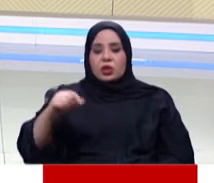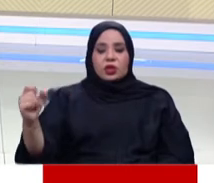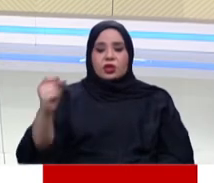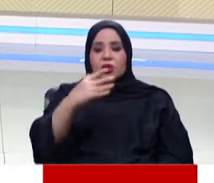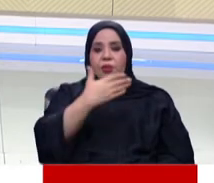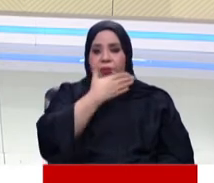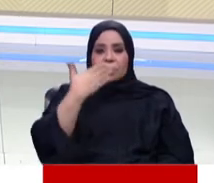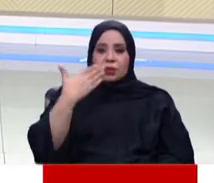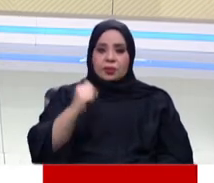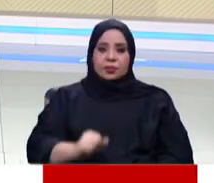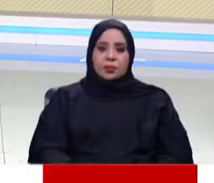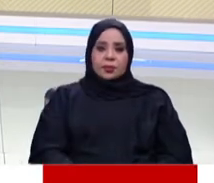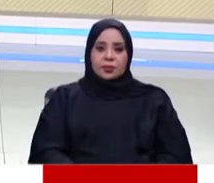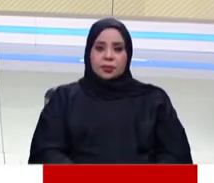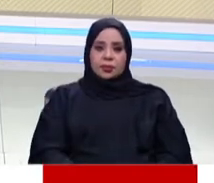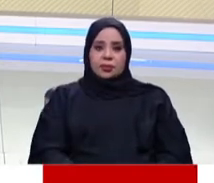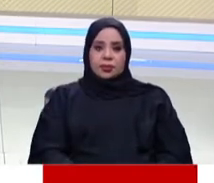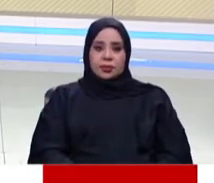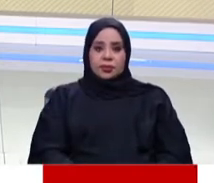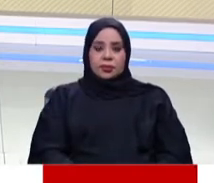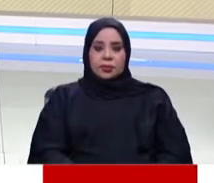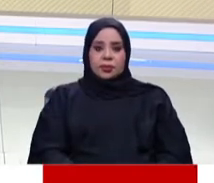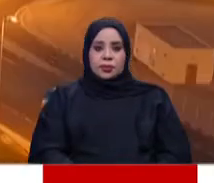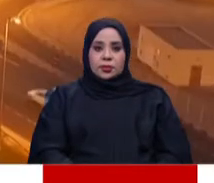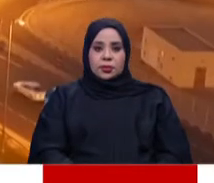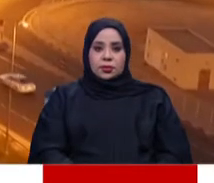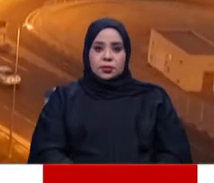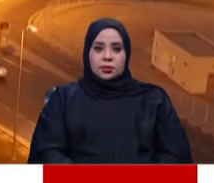كوفيد-19 وخصوصا خلال الشهر الفضيل.